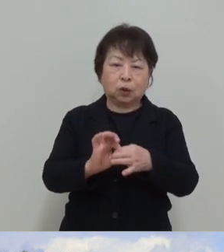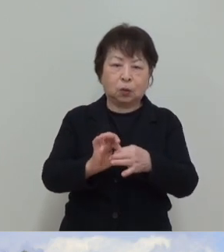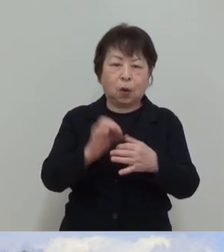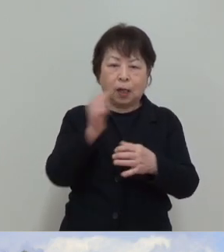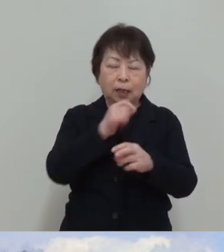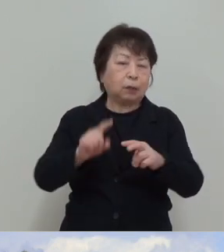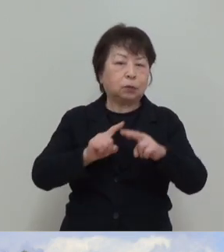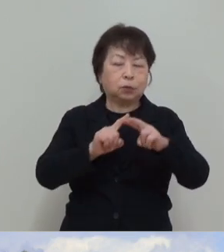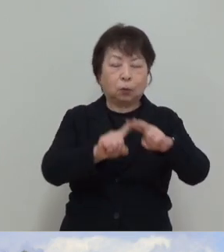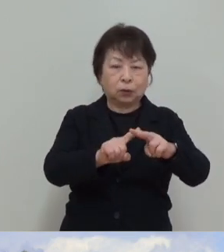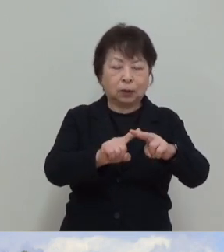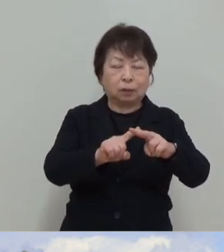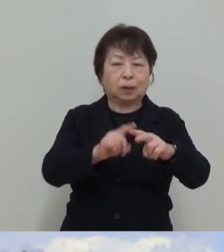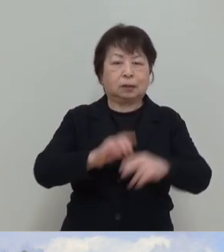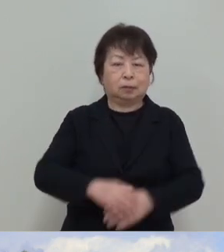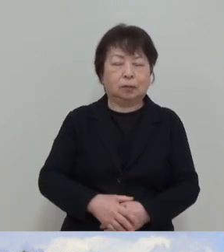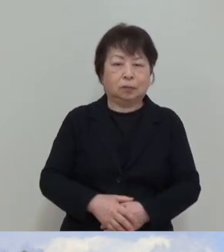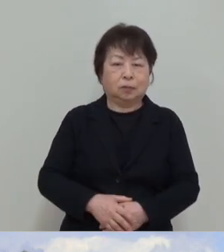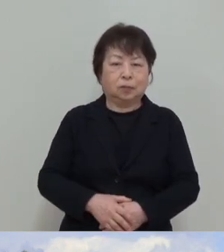付しています。